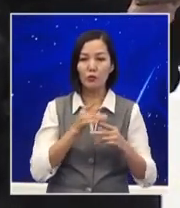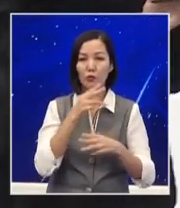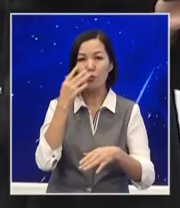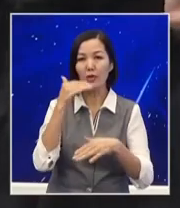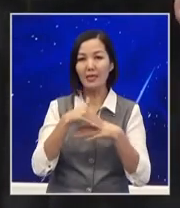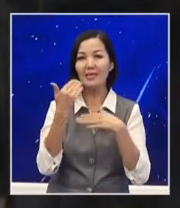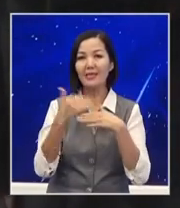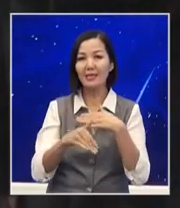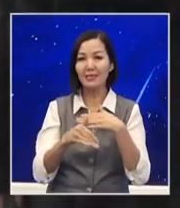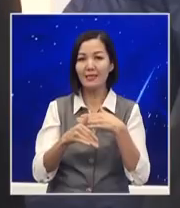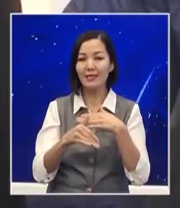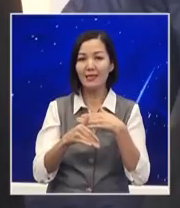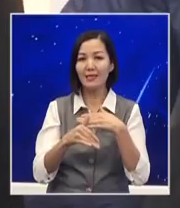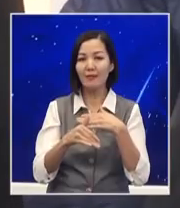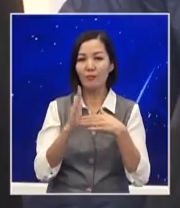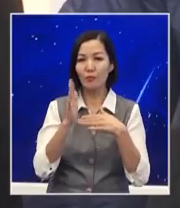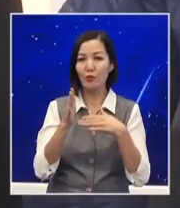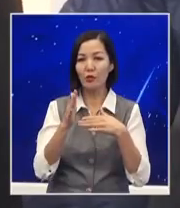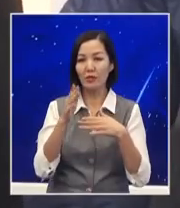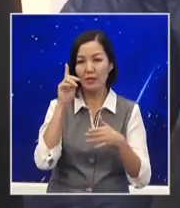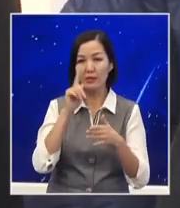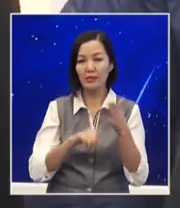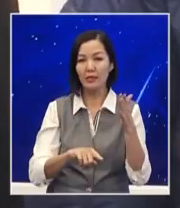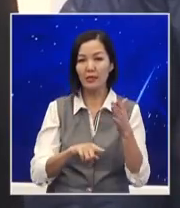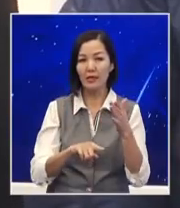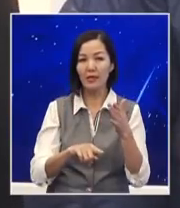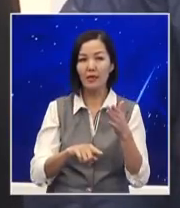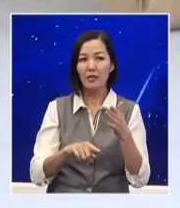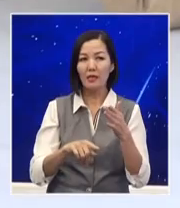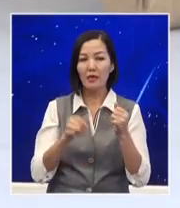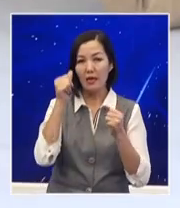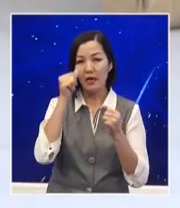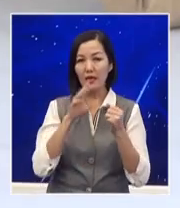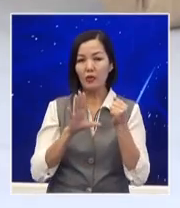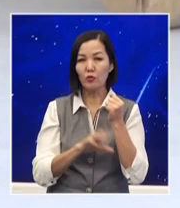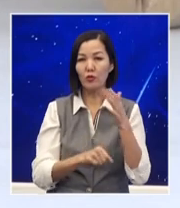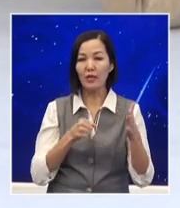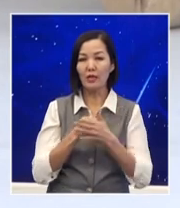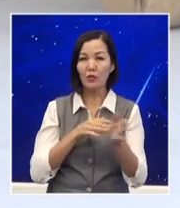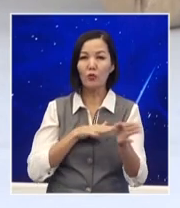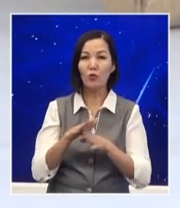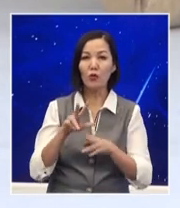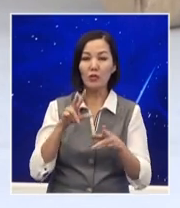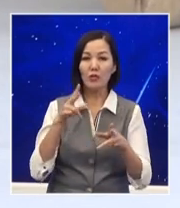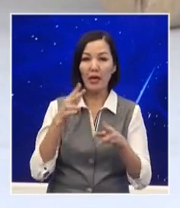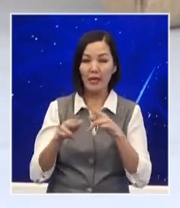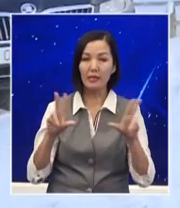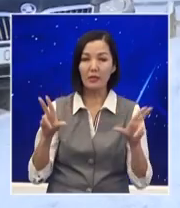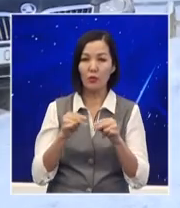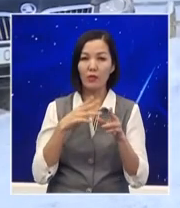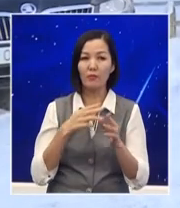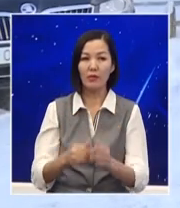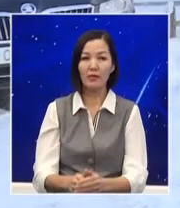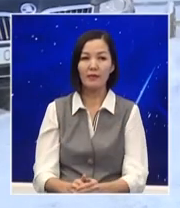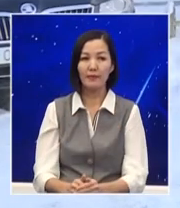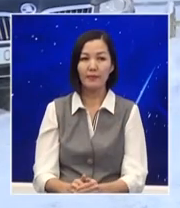уақытта бітетініне күмәнданды. Дегенмен жауаптылар ай соңына дейін толықтай аяқталады деп уәдесін берді.